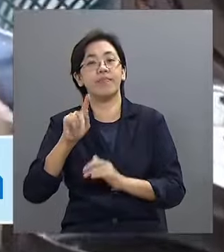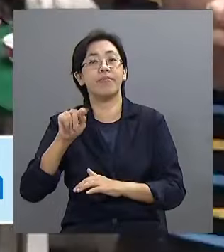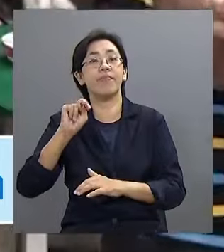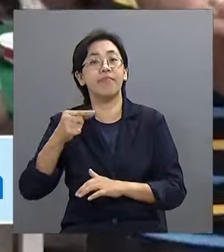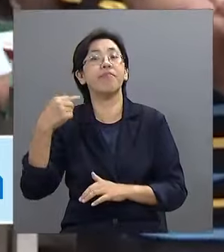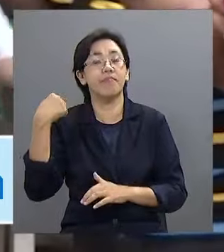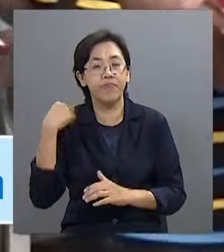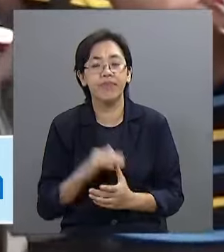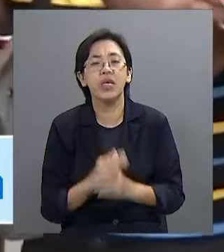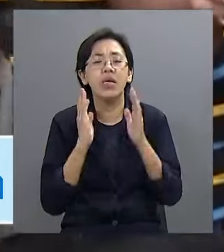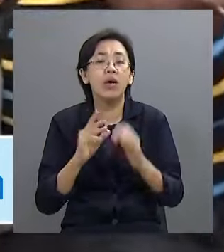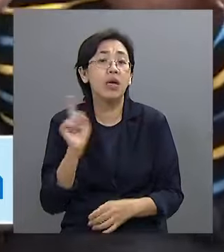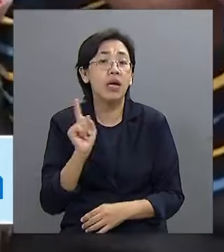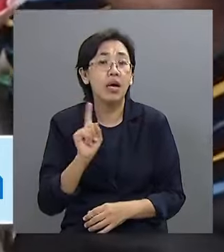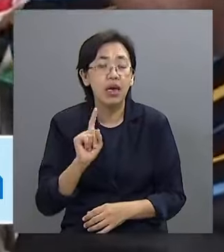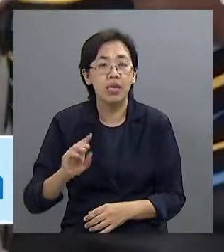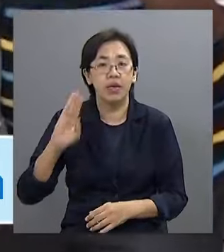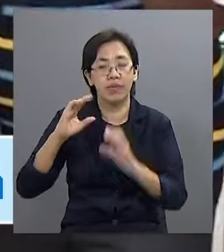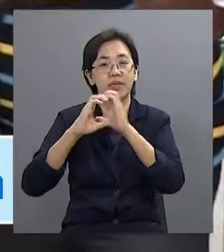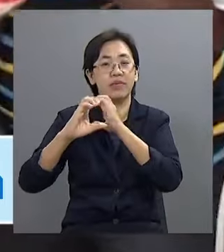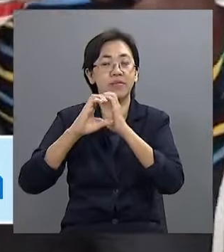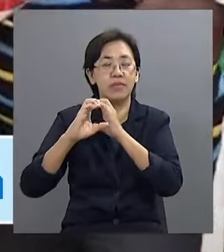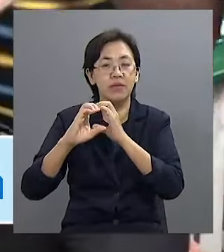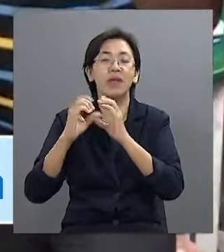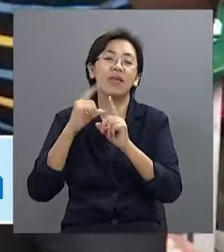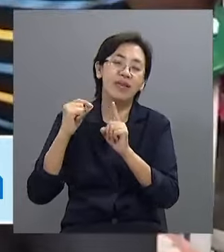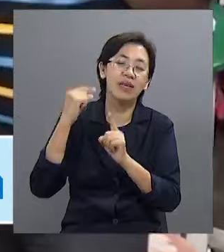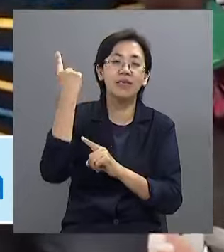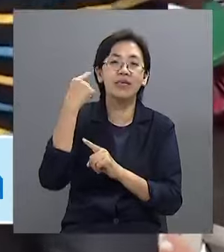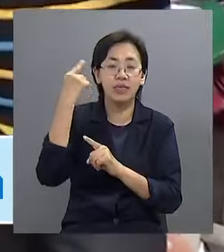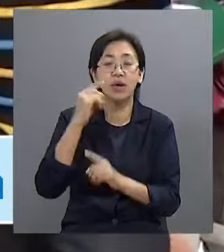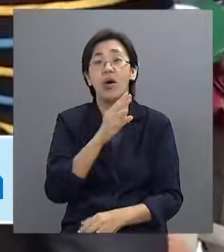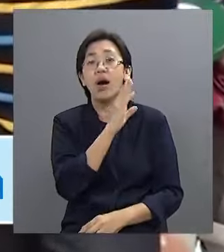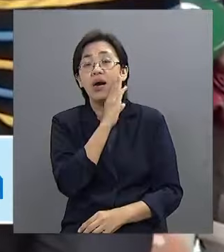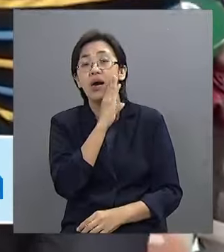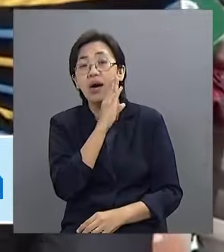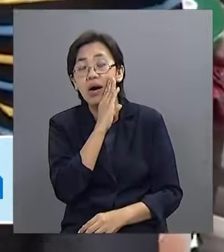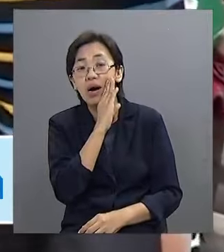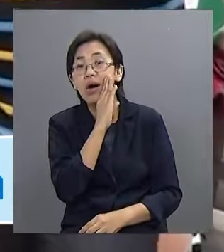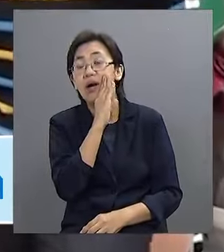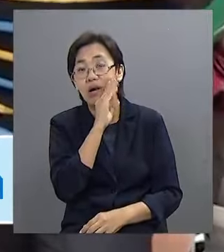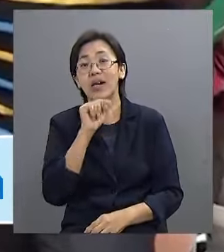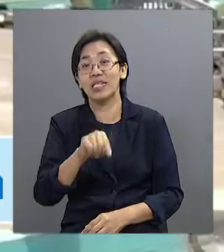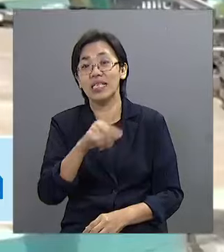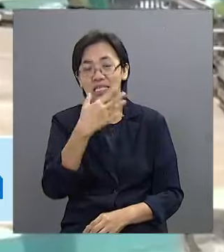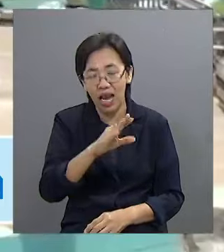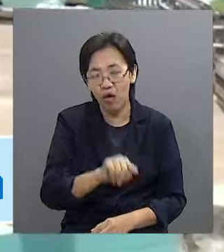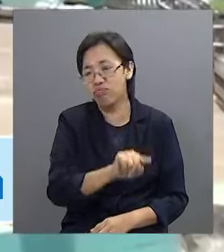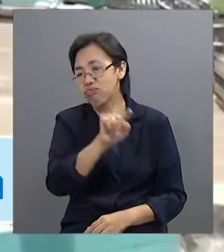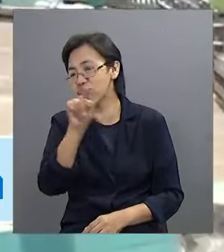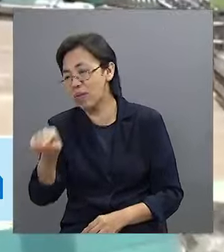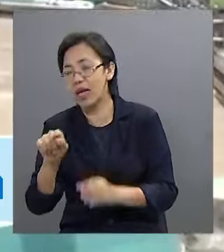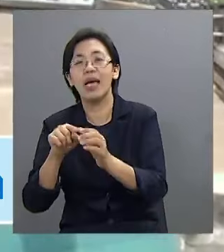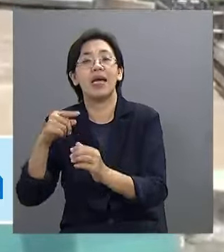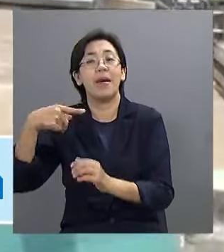ทางมากับบริษัททัวร์หลังจากที่มีการท่องเที่ยวในอำเภอเบตงแล้วเนี่ยเขาก็จะเดินทางข้ามไปเที่ยวที่เมืองปีนังมาเลเซียก่อนที่จะเดินทางกลับเข้า